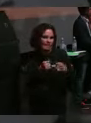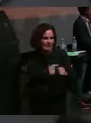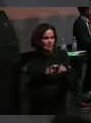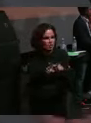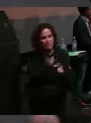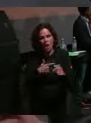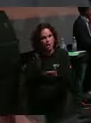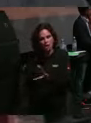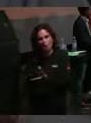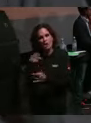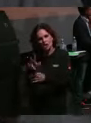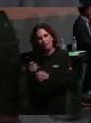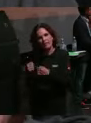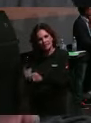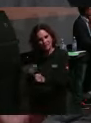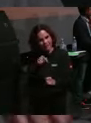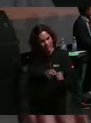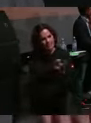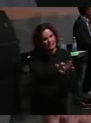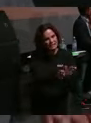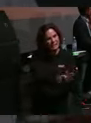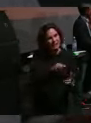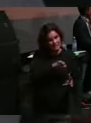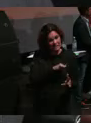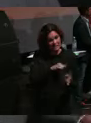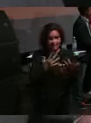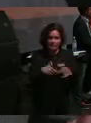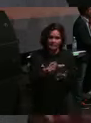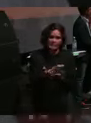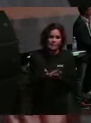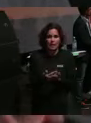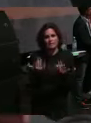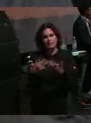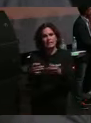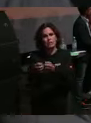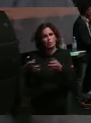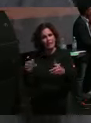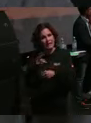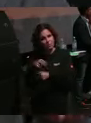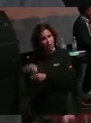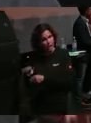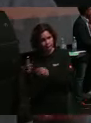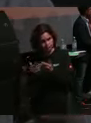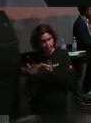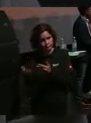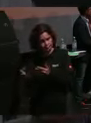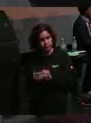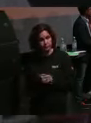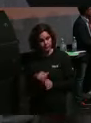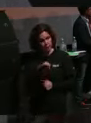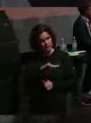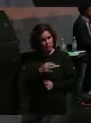energi. Det er jo nettopp det som legger premissene for at vi skal kunne drive for eksempel næringsutvikling i Norge i fremtiden. Og hvis vi